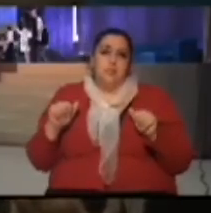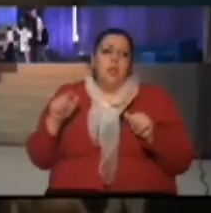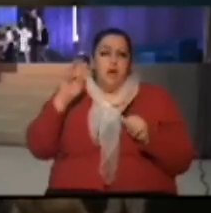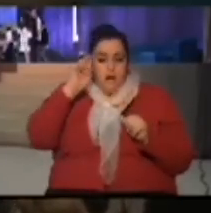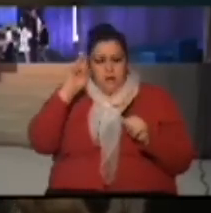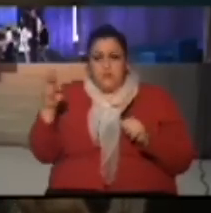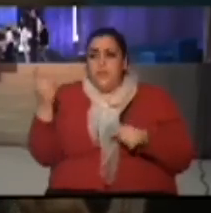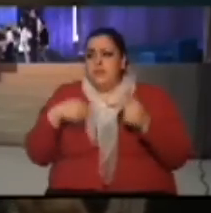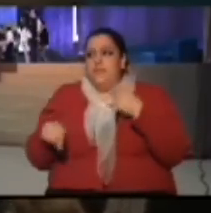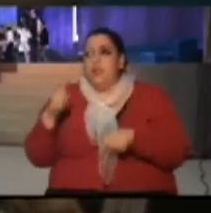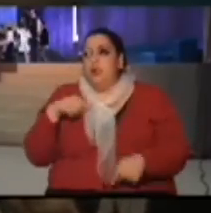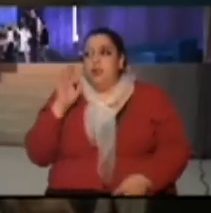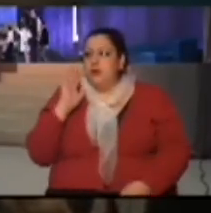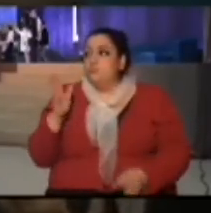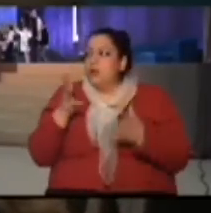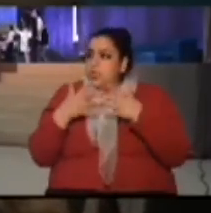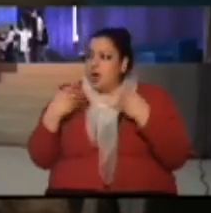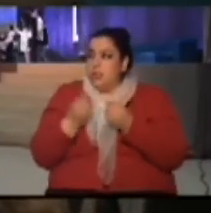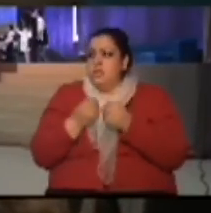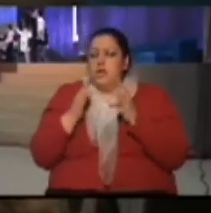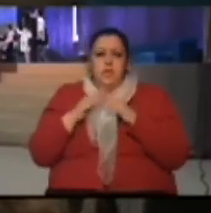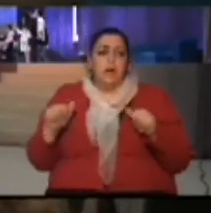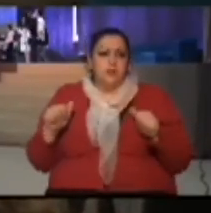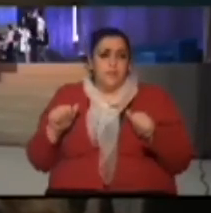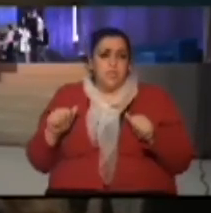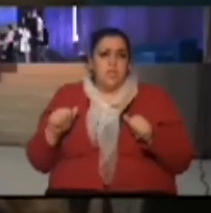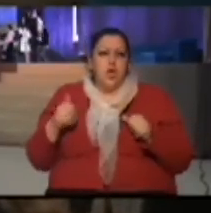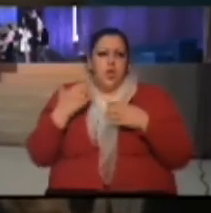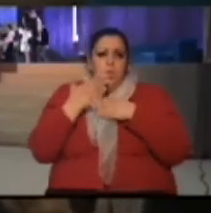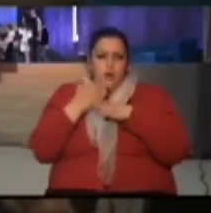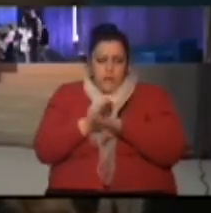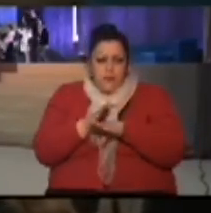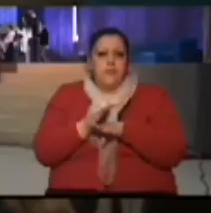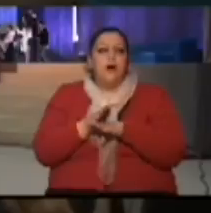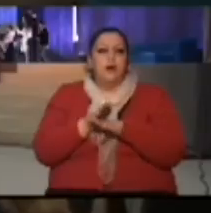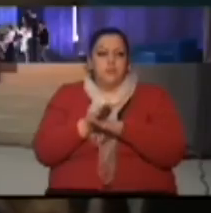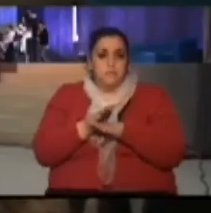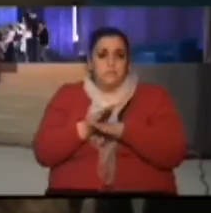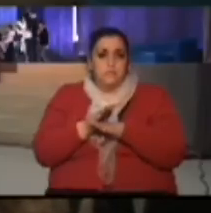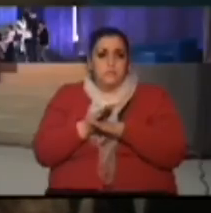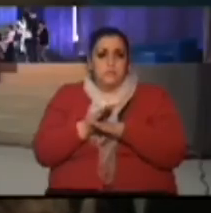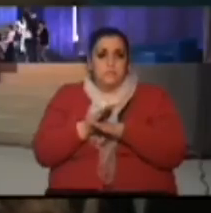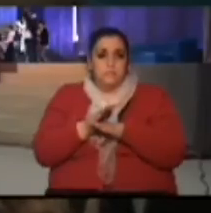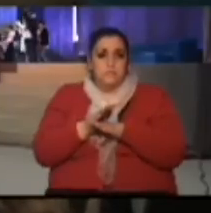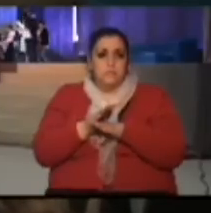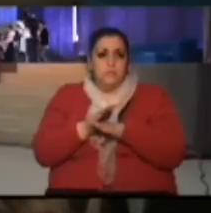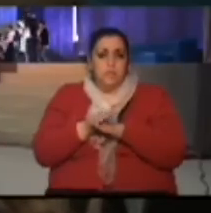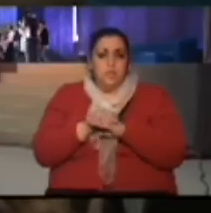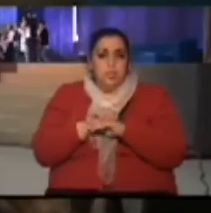Աստված վերականգնում այն կոտրված թևերը, որ դու մի ժամանակ սավառնում էիր,